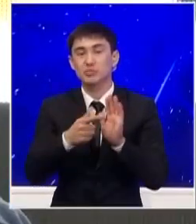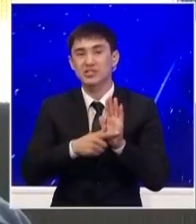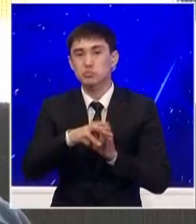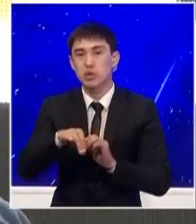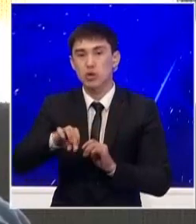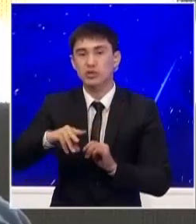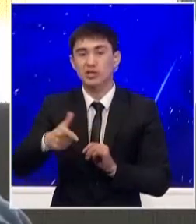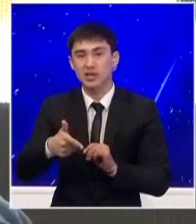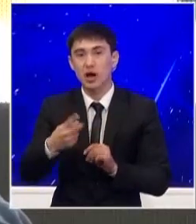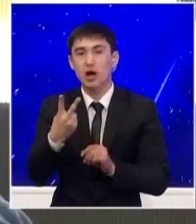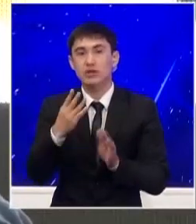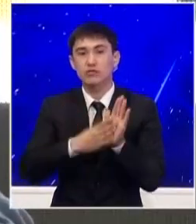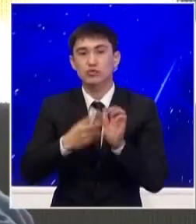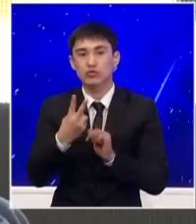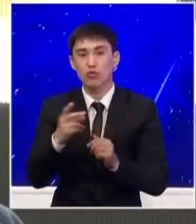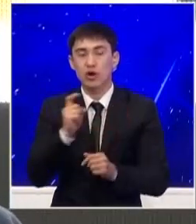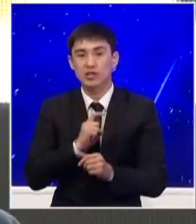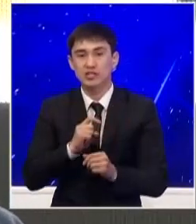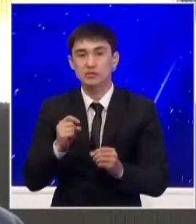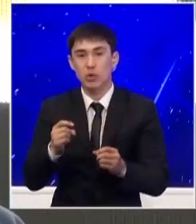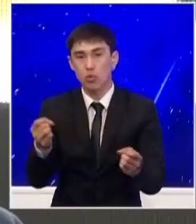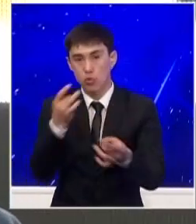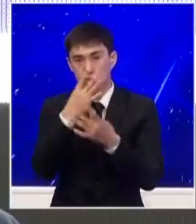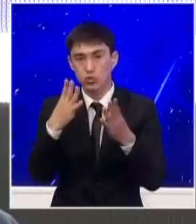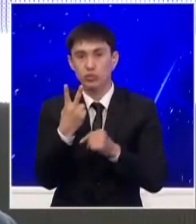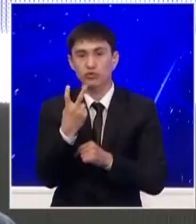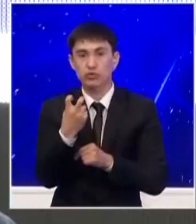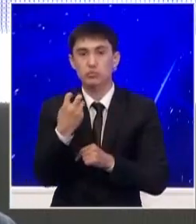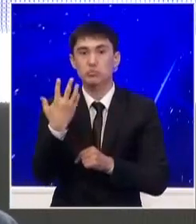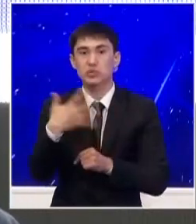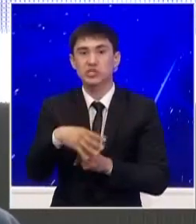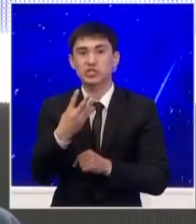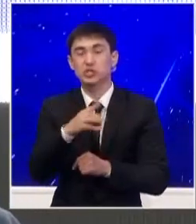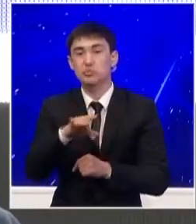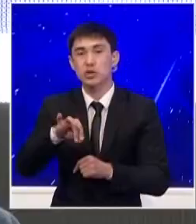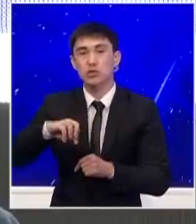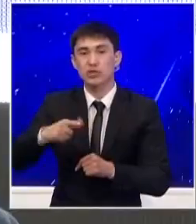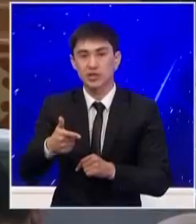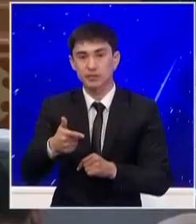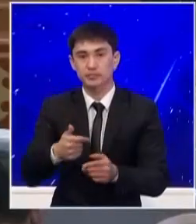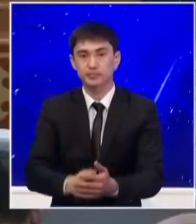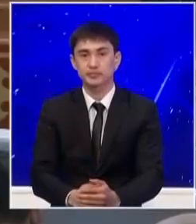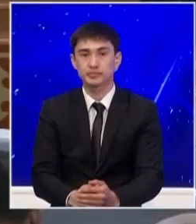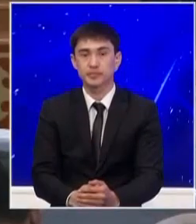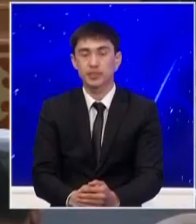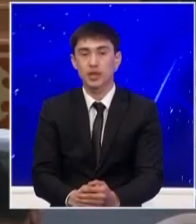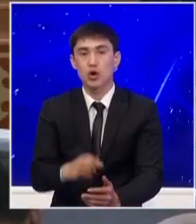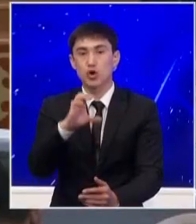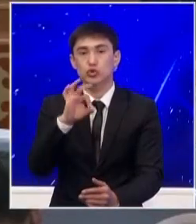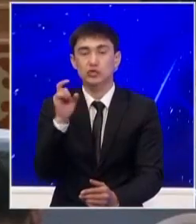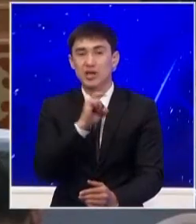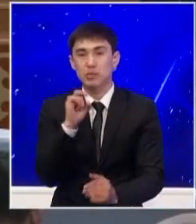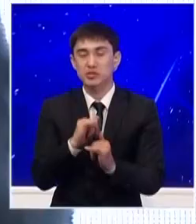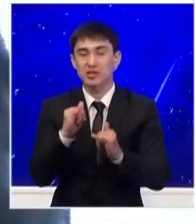для 92 хозяйств по приоритетным культурам порядка 254 миллионов тенге. О